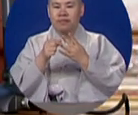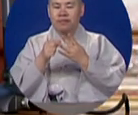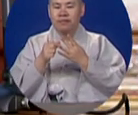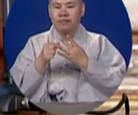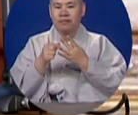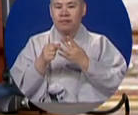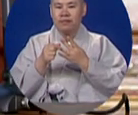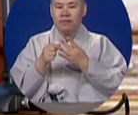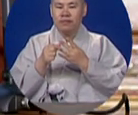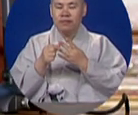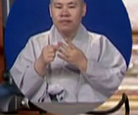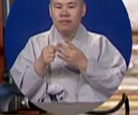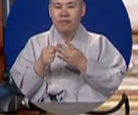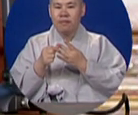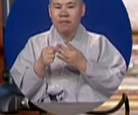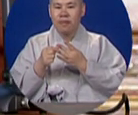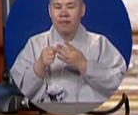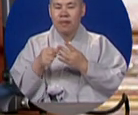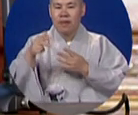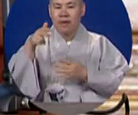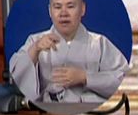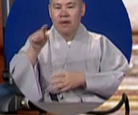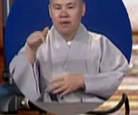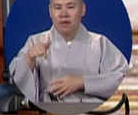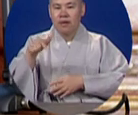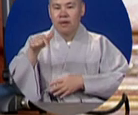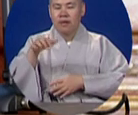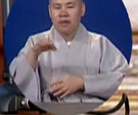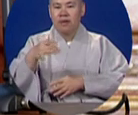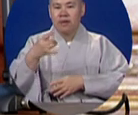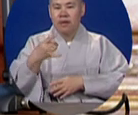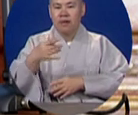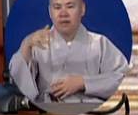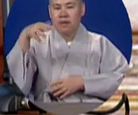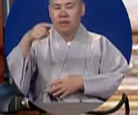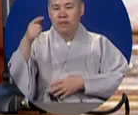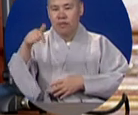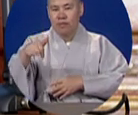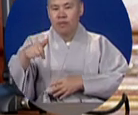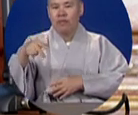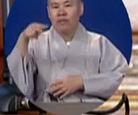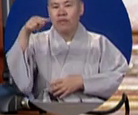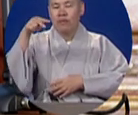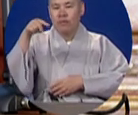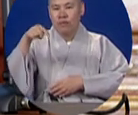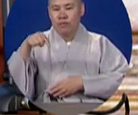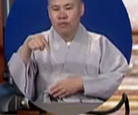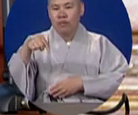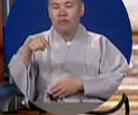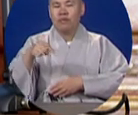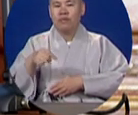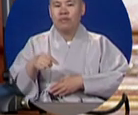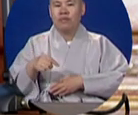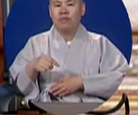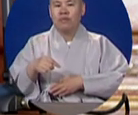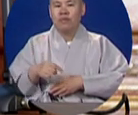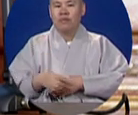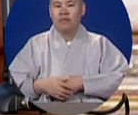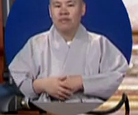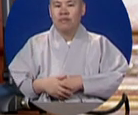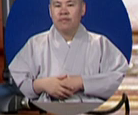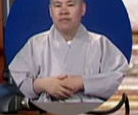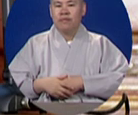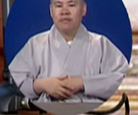작의 촉 수가 여기 이제 나와요 받을 숫자